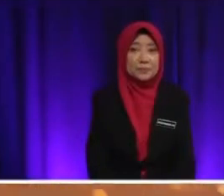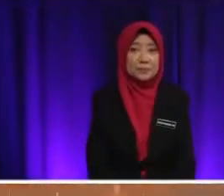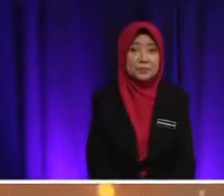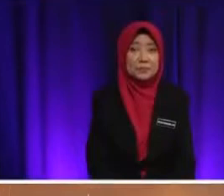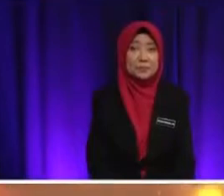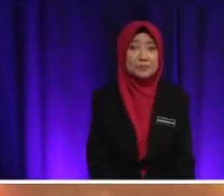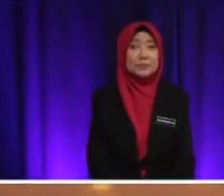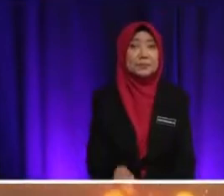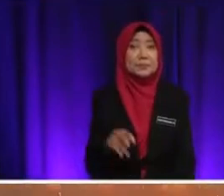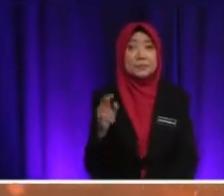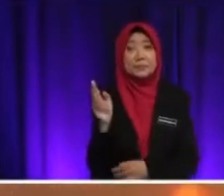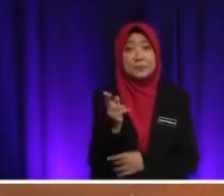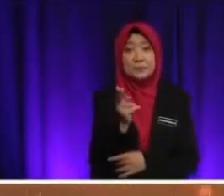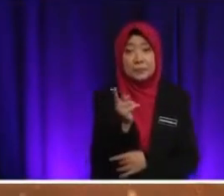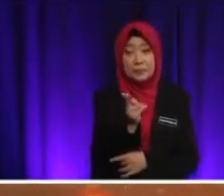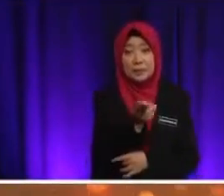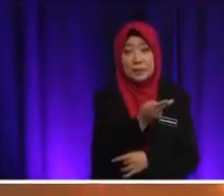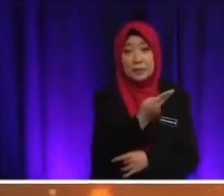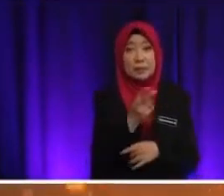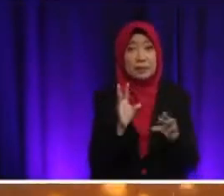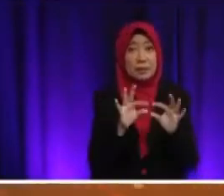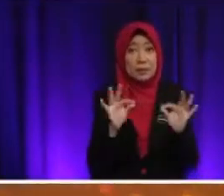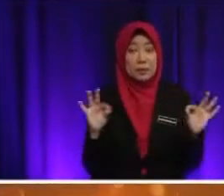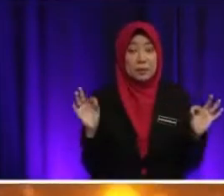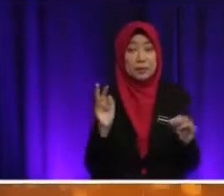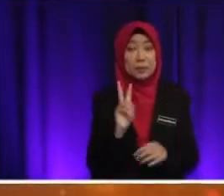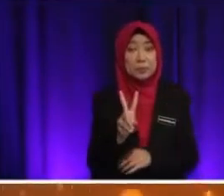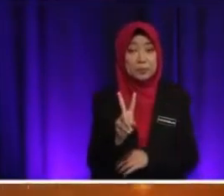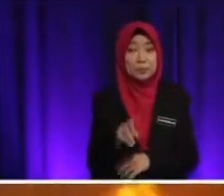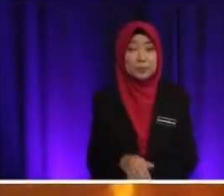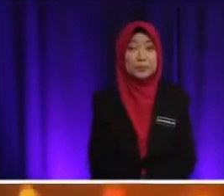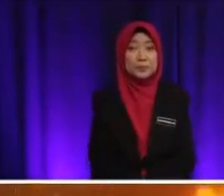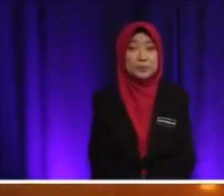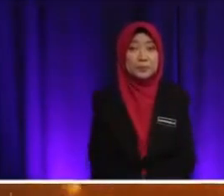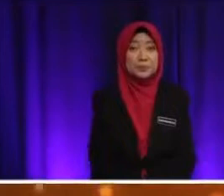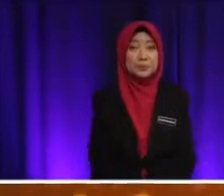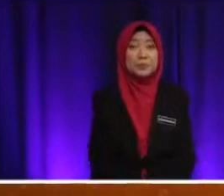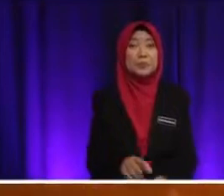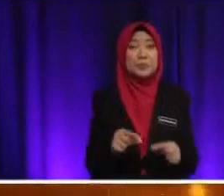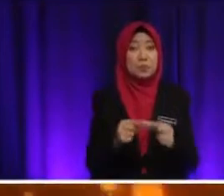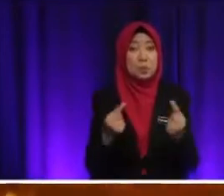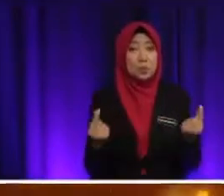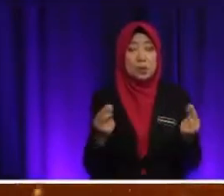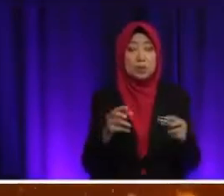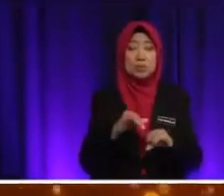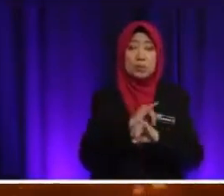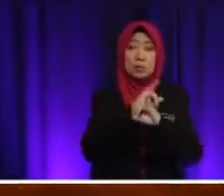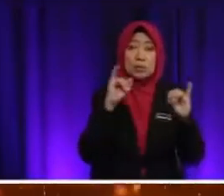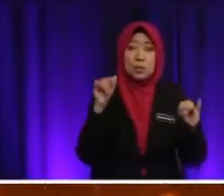Haza bayanul linnasi. Al-Quran ini adalah penerangan kepada seluruh umat